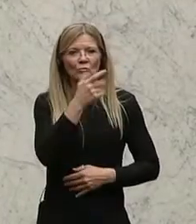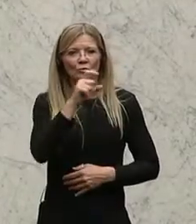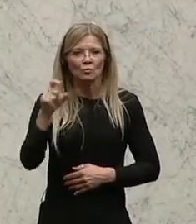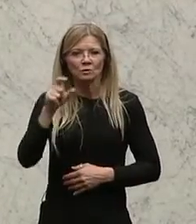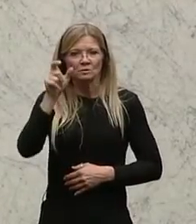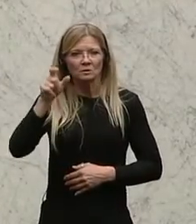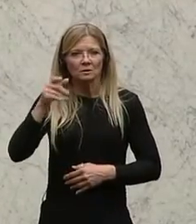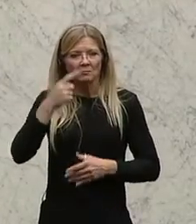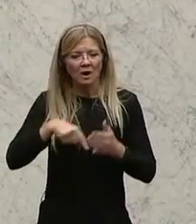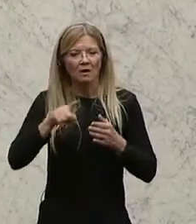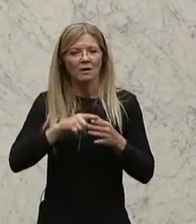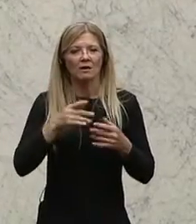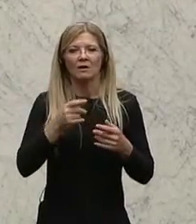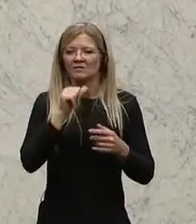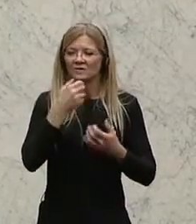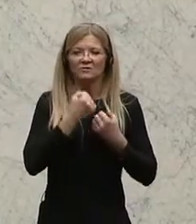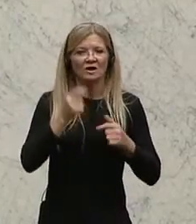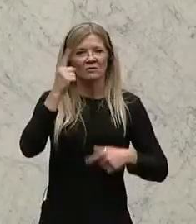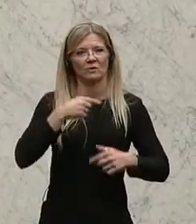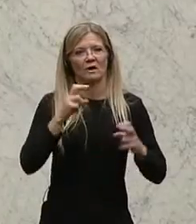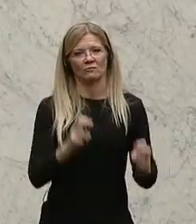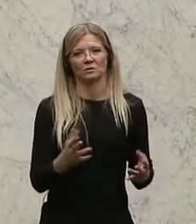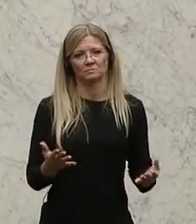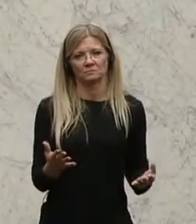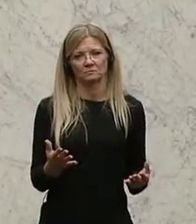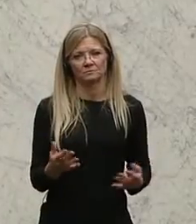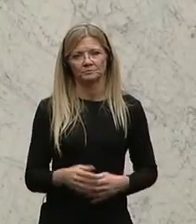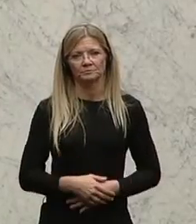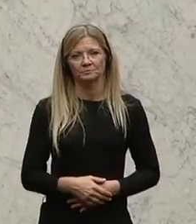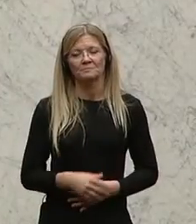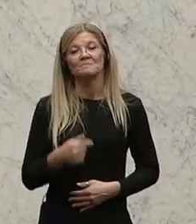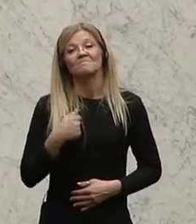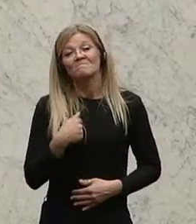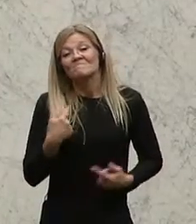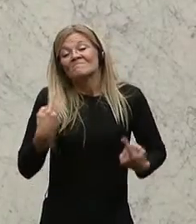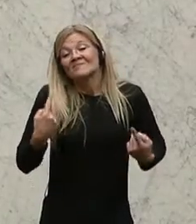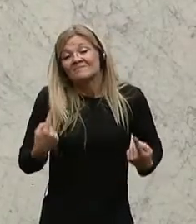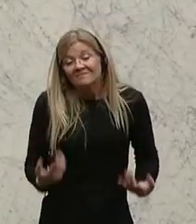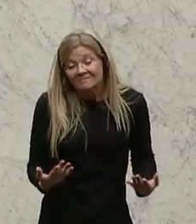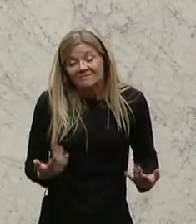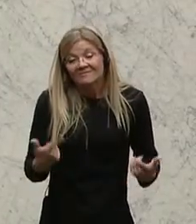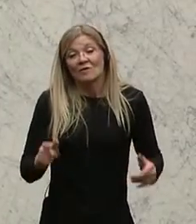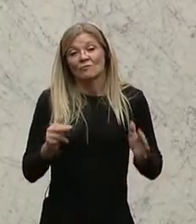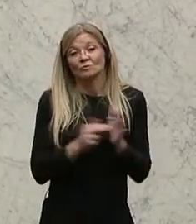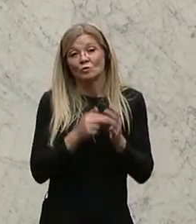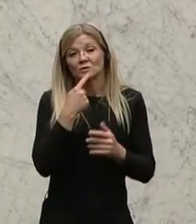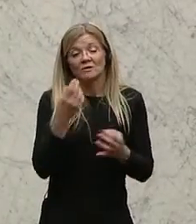Ich darf also sagen, dass der Anstieg, der